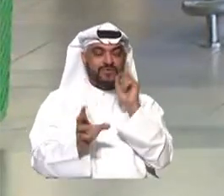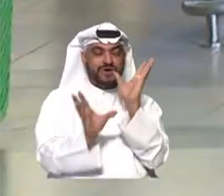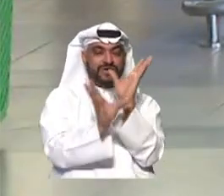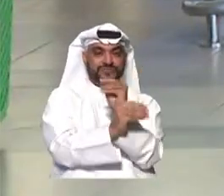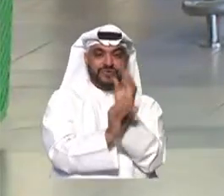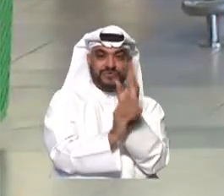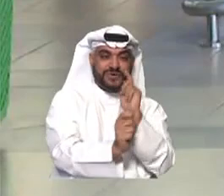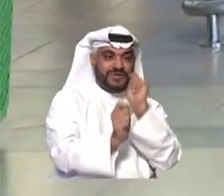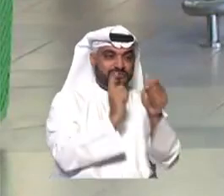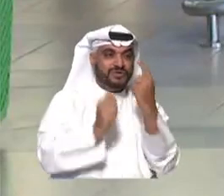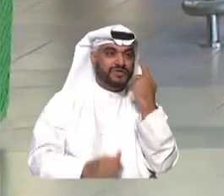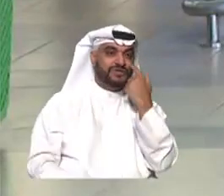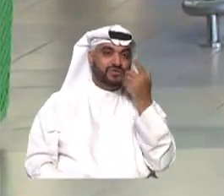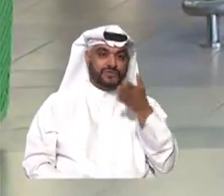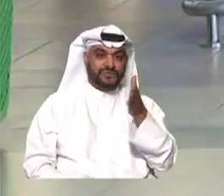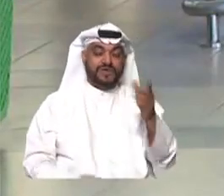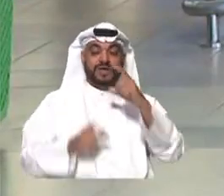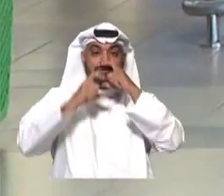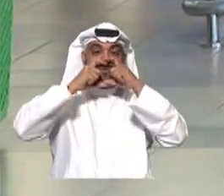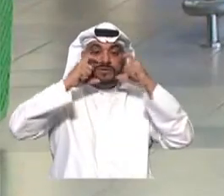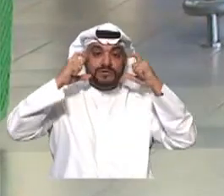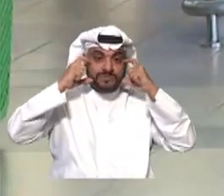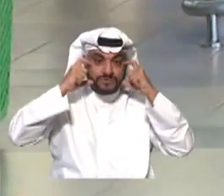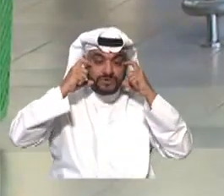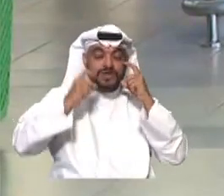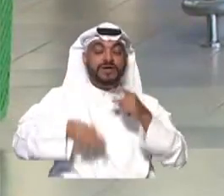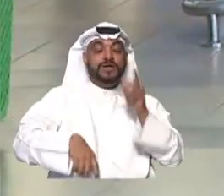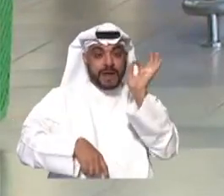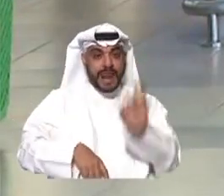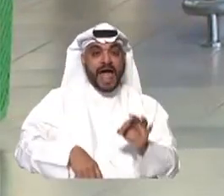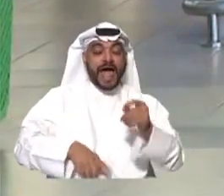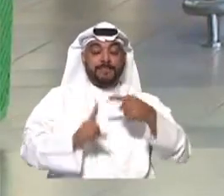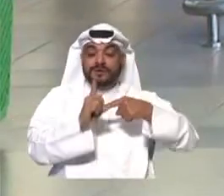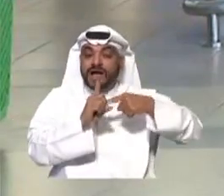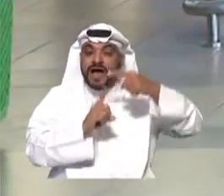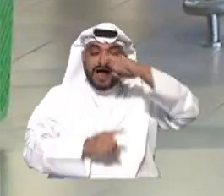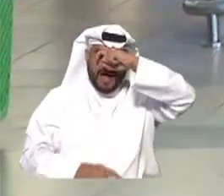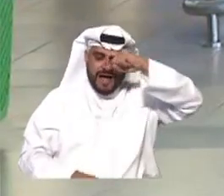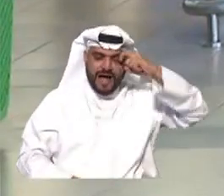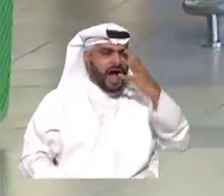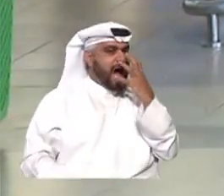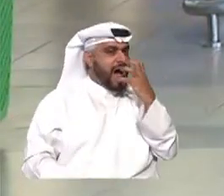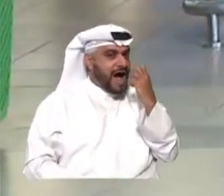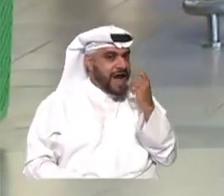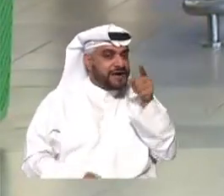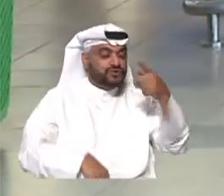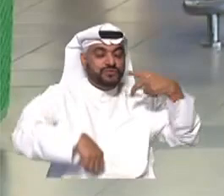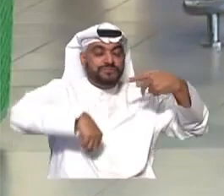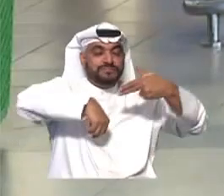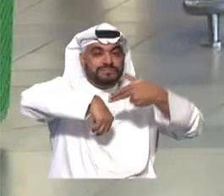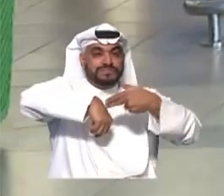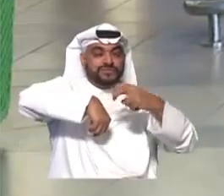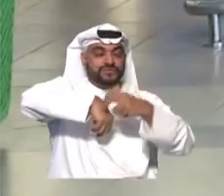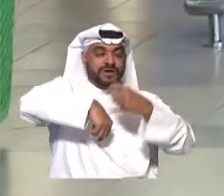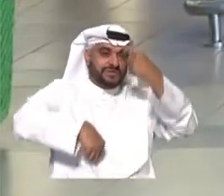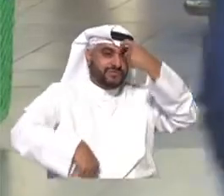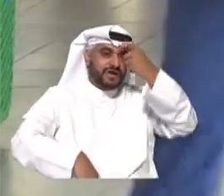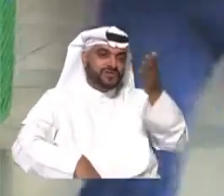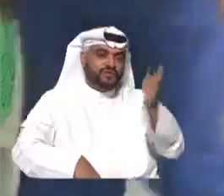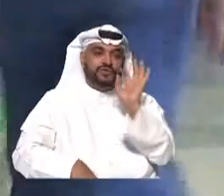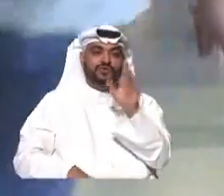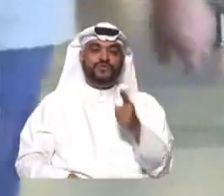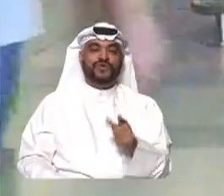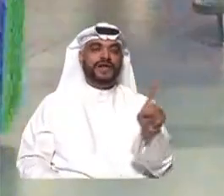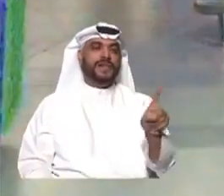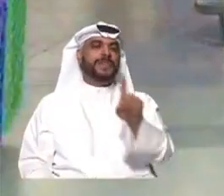مسألة تطبيق الاشتراطات الصحية، من لبس الكمامات، أخذ الحرارة عند المداخل وما شابه ذلك أيضا. ولكن حتى نعطي للمشاهد صورة أقرب حول ما هو